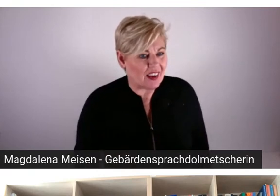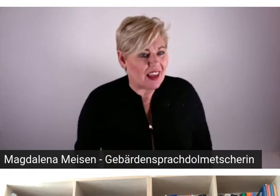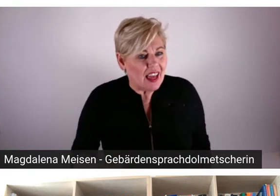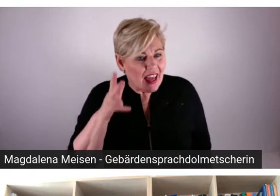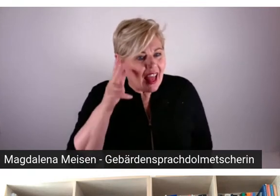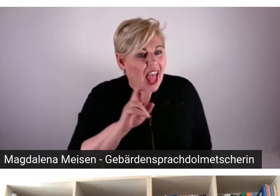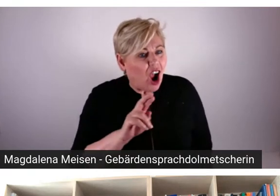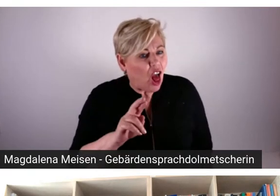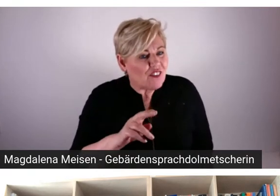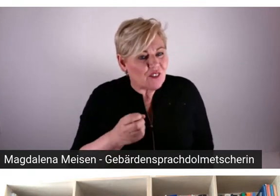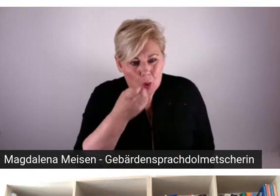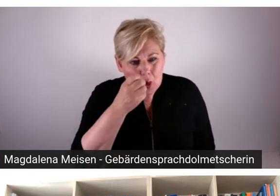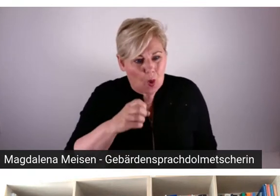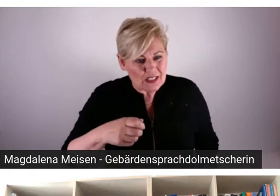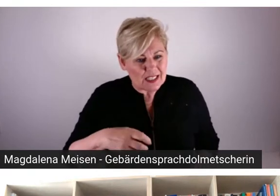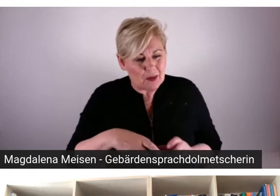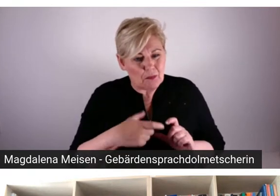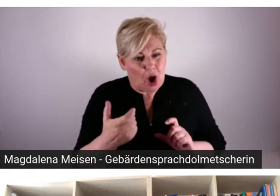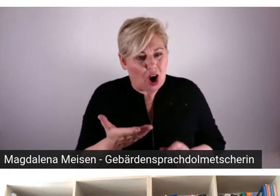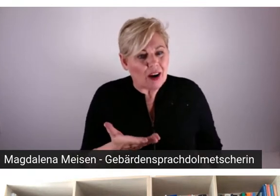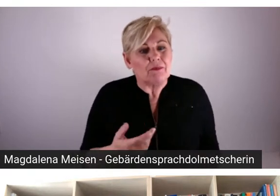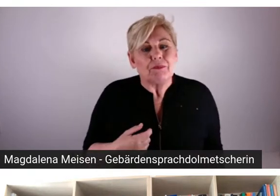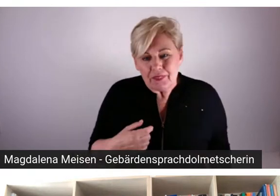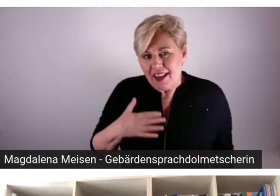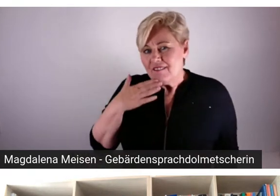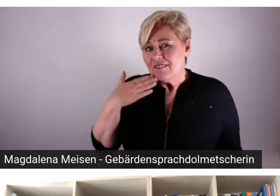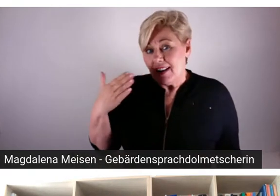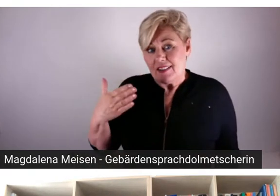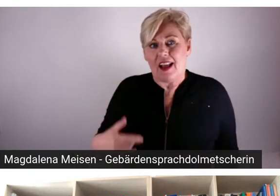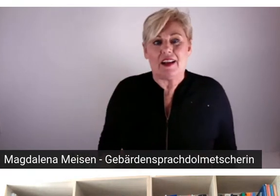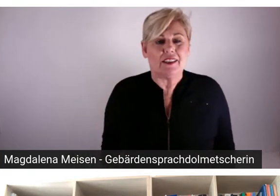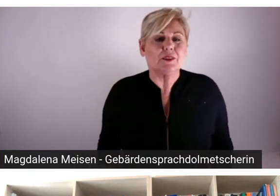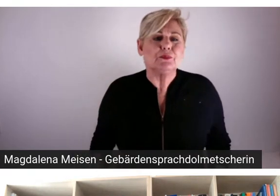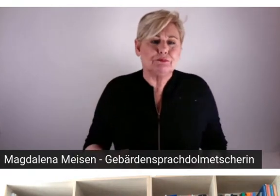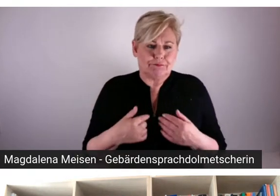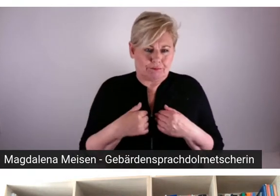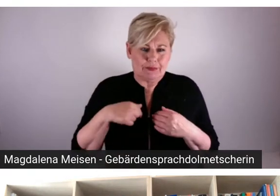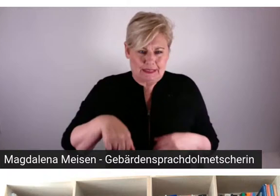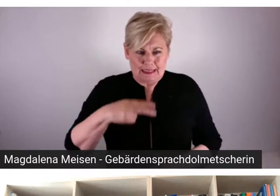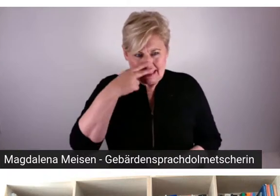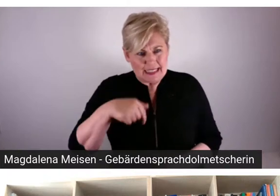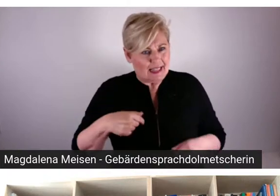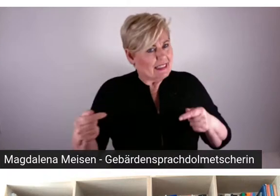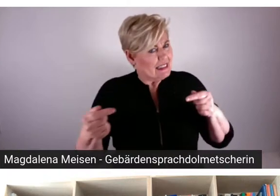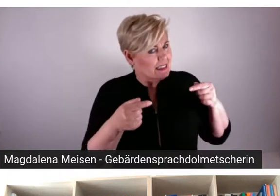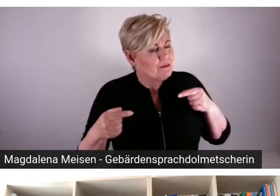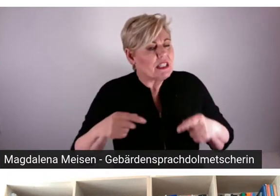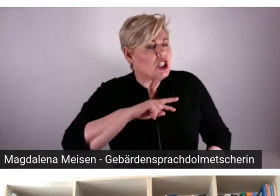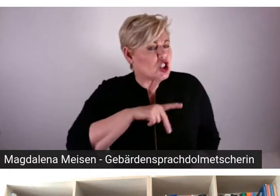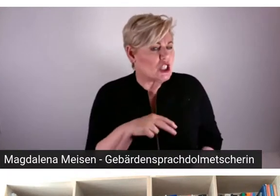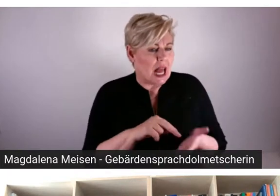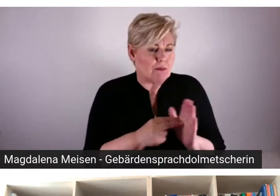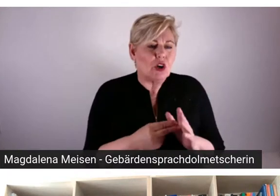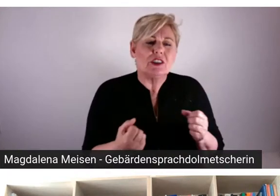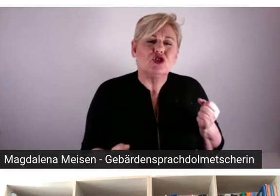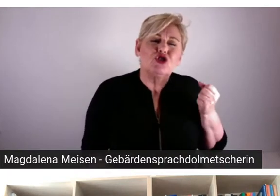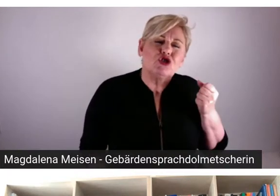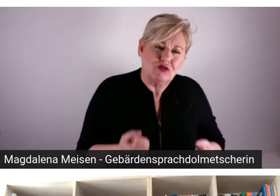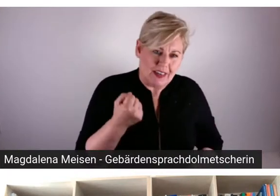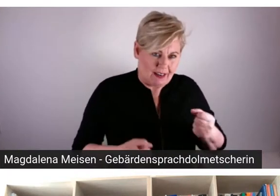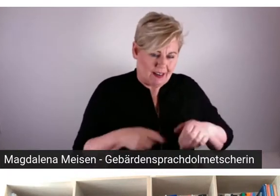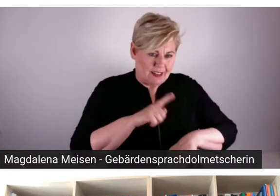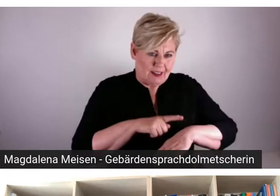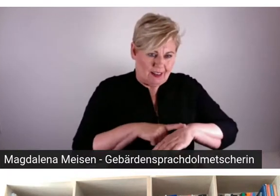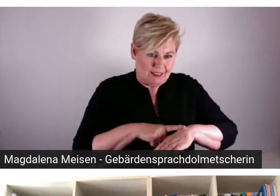Rosenkopf. Ja, vielen Dank. Wir haben ja gesehen in dieser Diskussion, dass wir in sozialpolitisch schwierigen Zeiten leben und